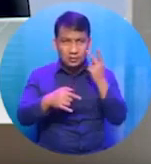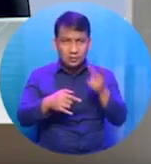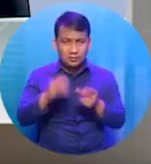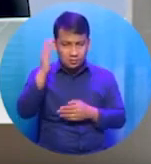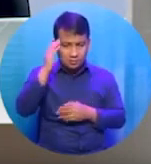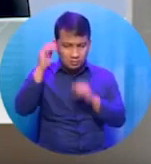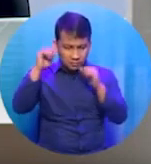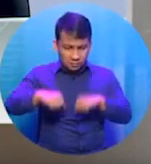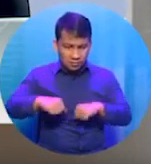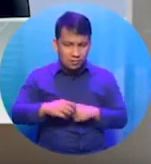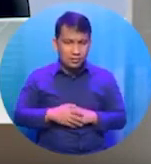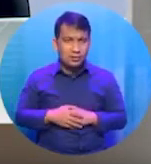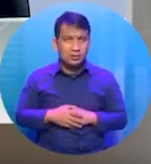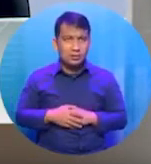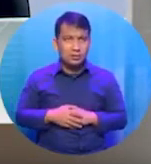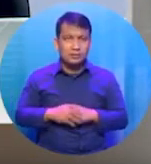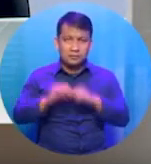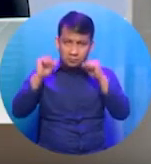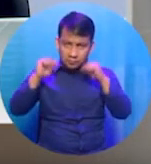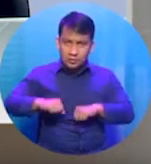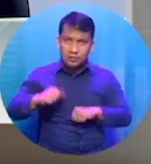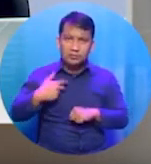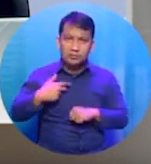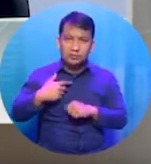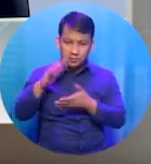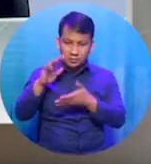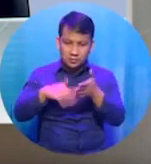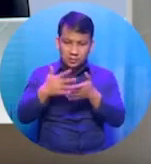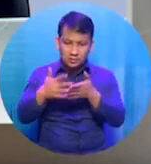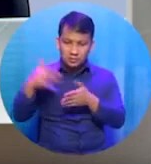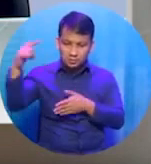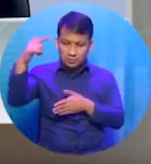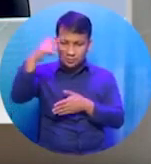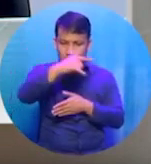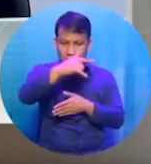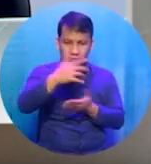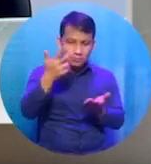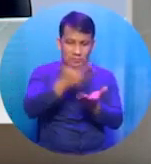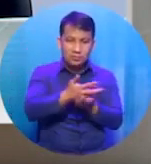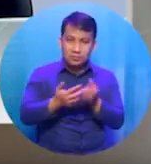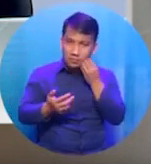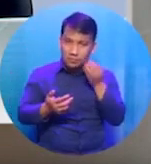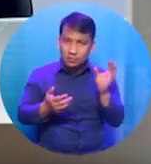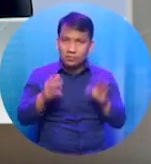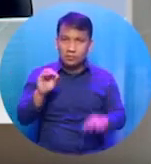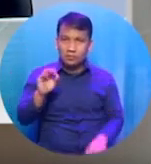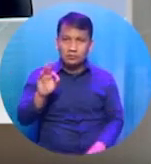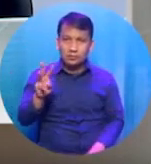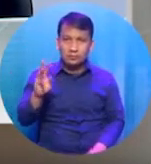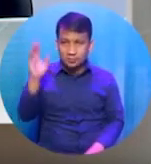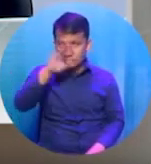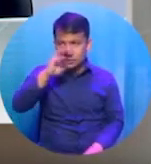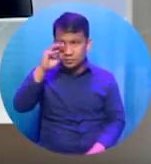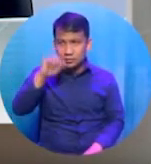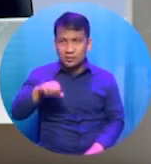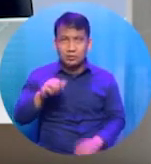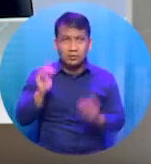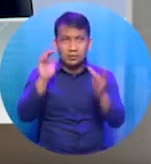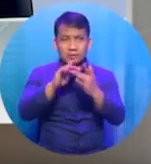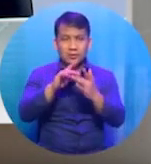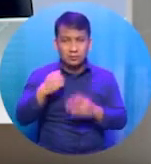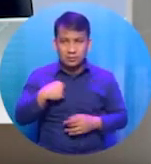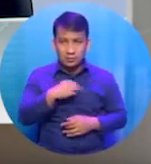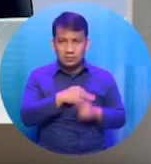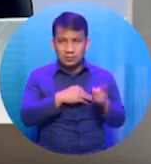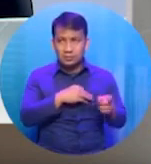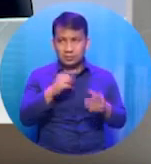sa pagkakaalam ko po talaga, no, na meron pa po talaga mga flights pabalik dito, especially for repatriation. So, wag po kayo mag-alala. Kukontakin po kayo